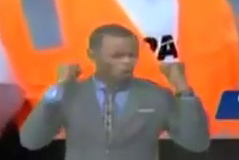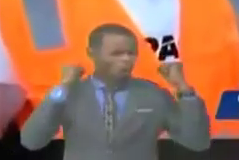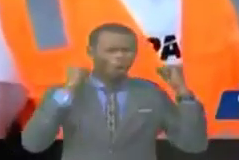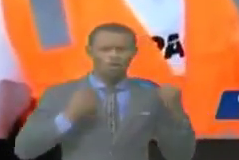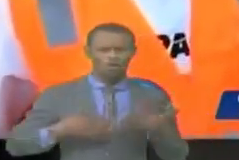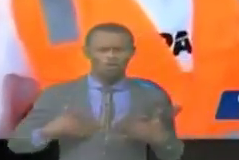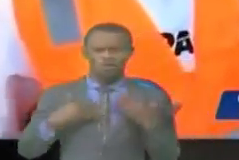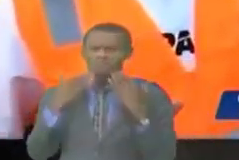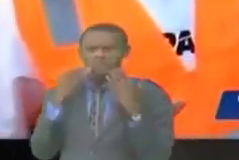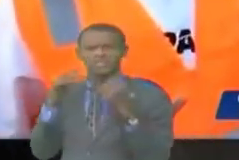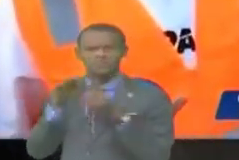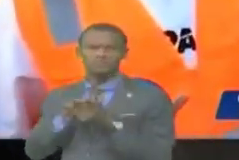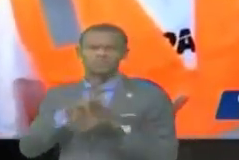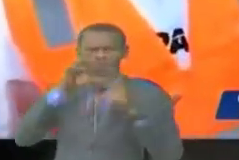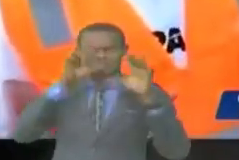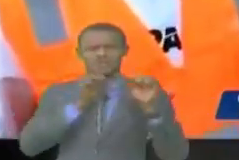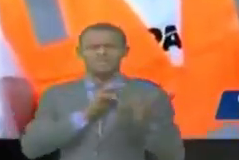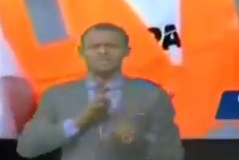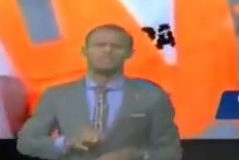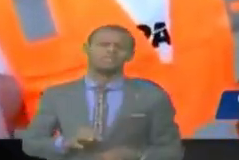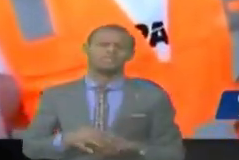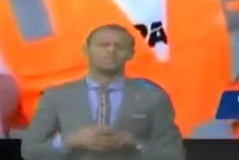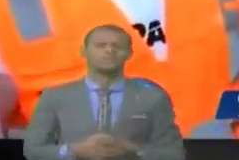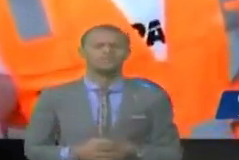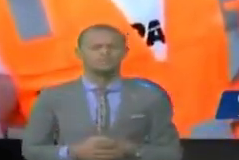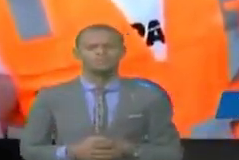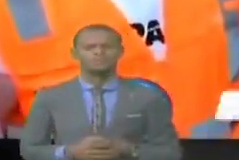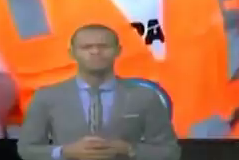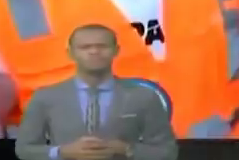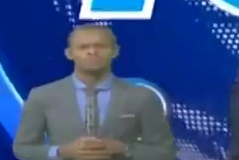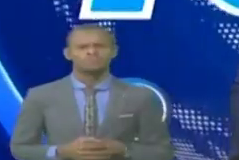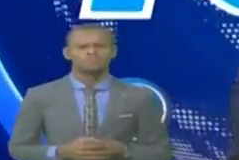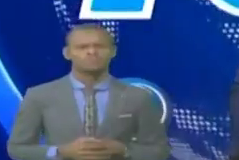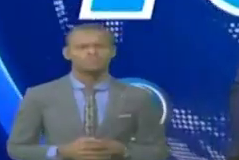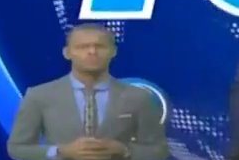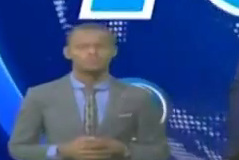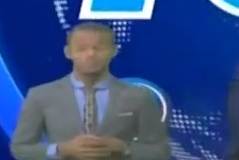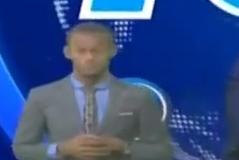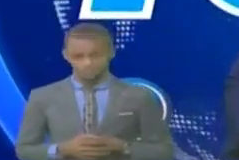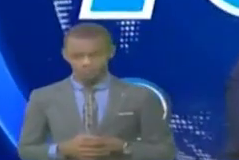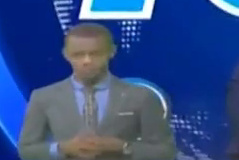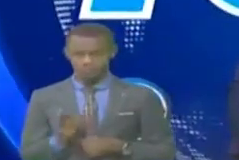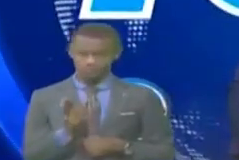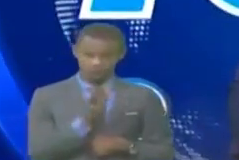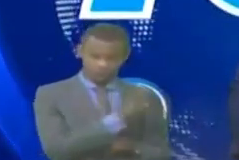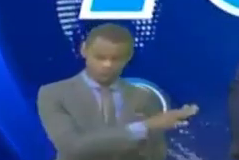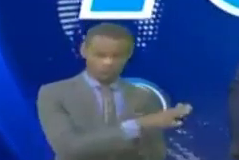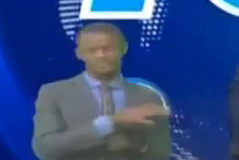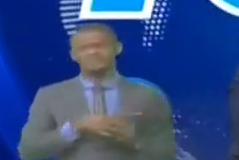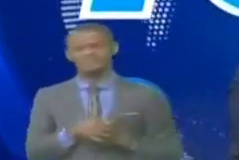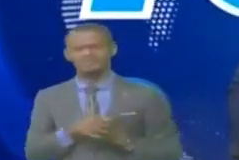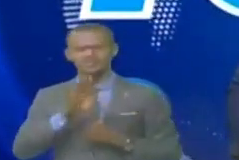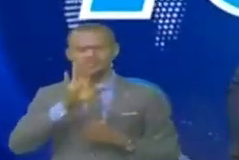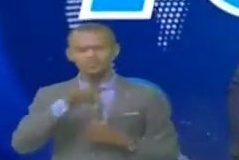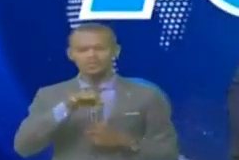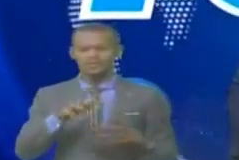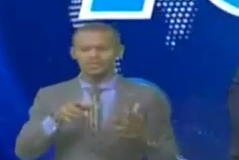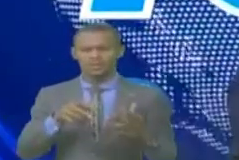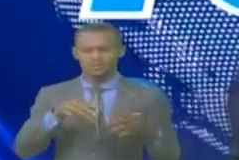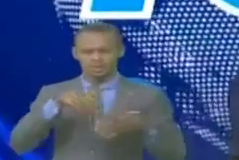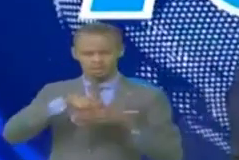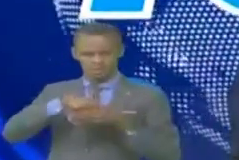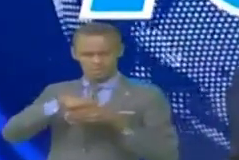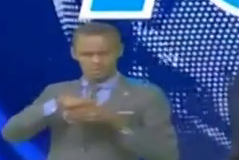président de la République pour l'accomplissement de tous ces projets. Autre chose, remise, reprise à la